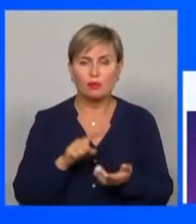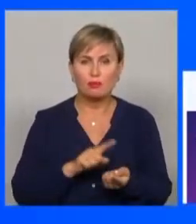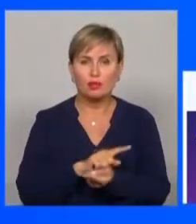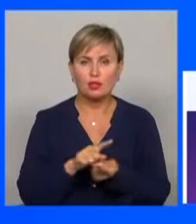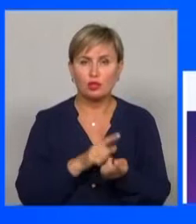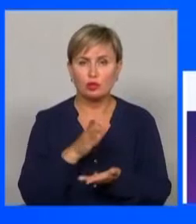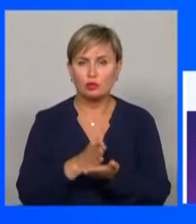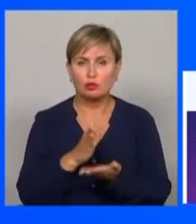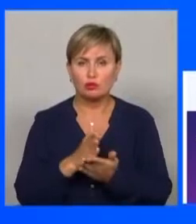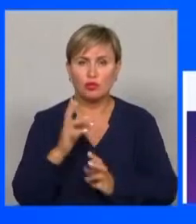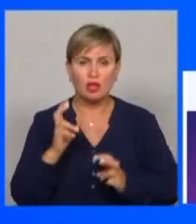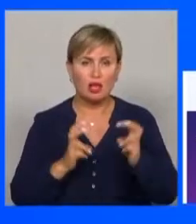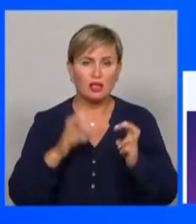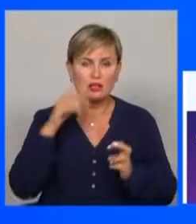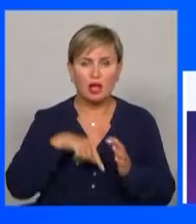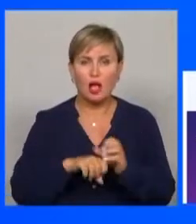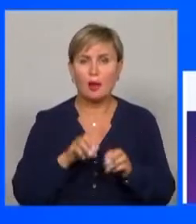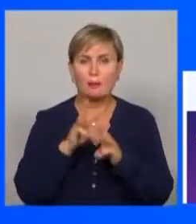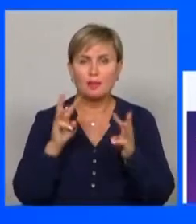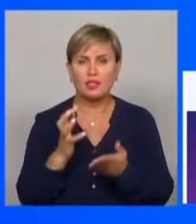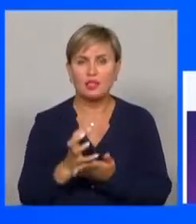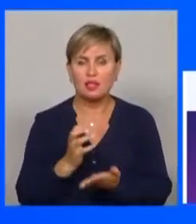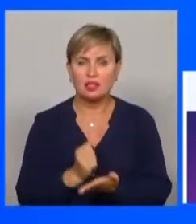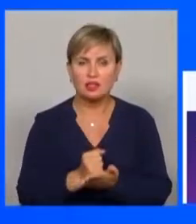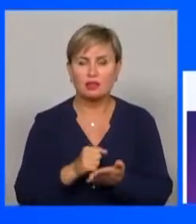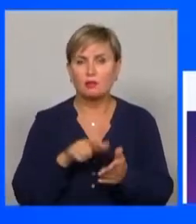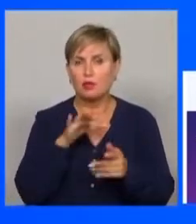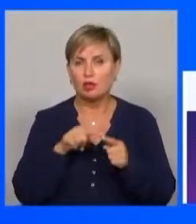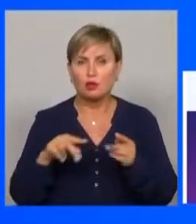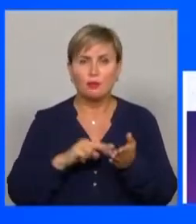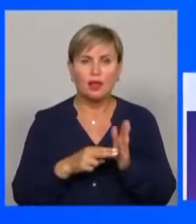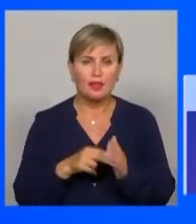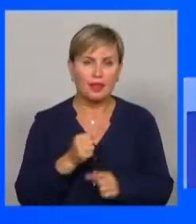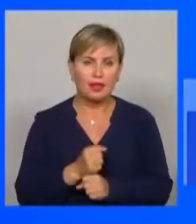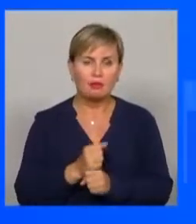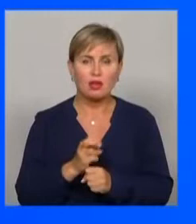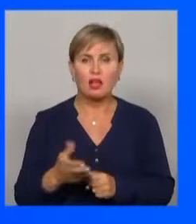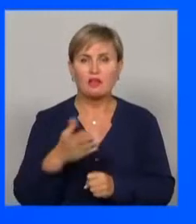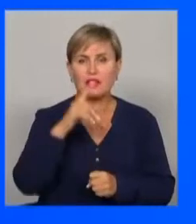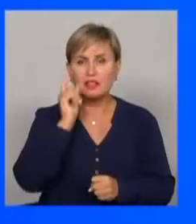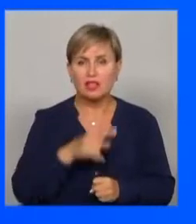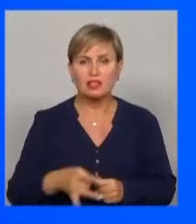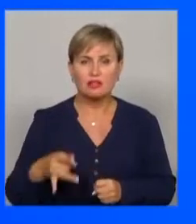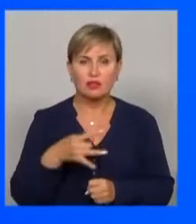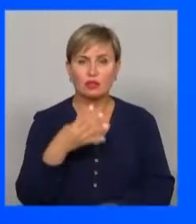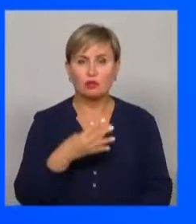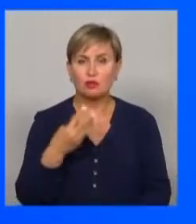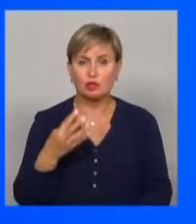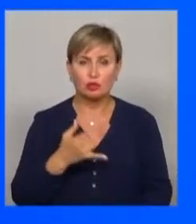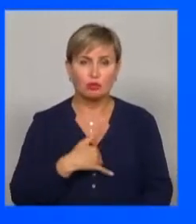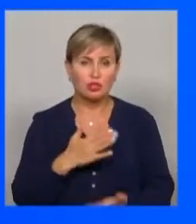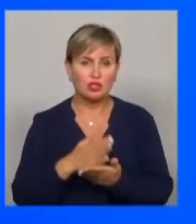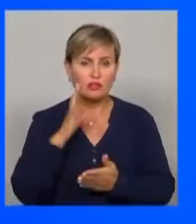существующих котельных с обеспечением резервных котлов на период плановых работ. Как вы знаете, в районе у нас 43 котельных